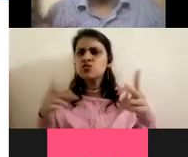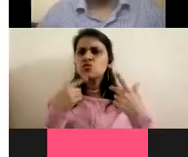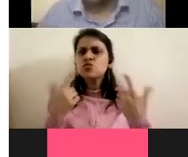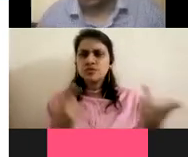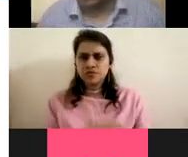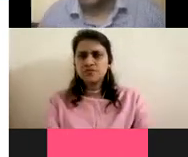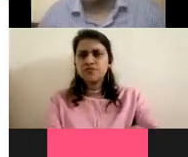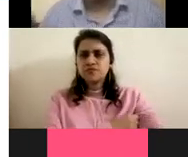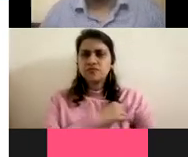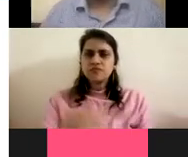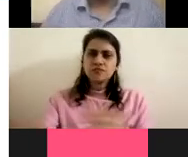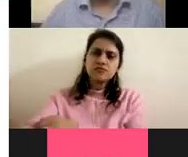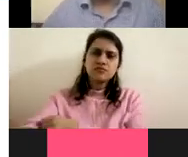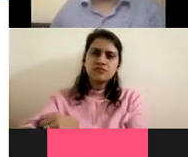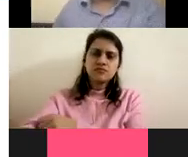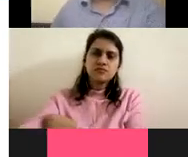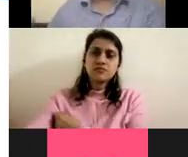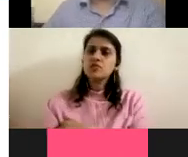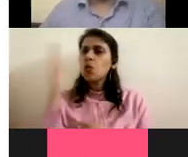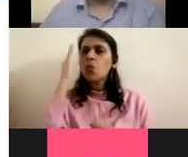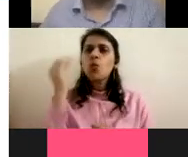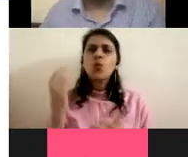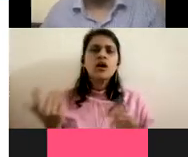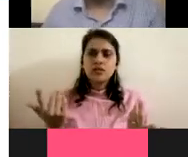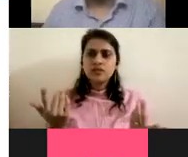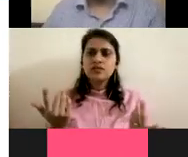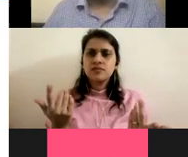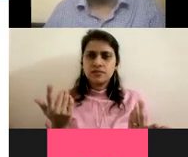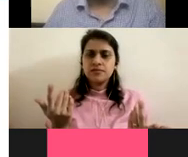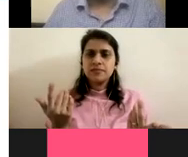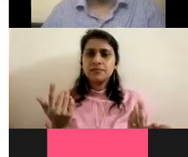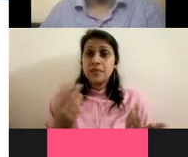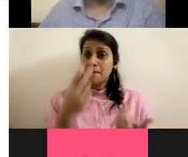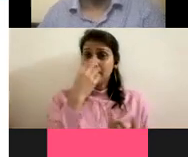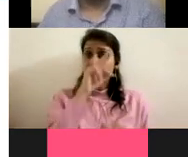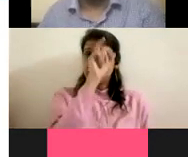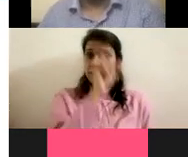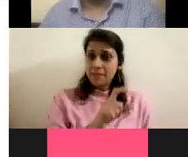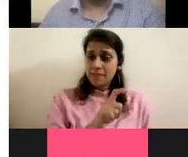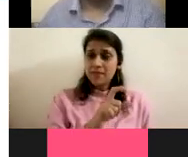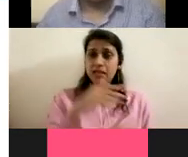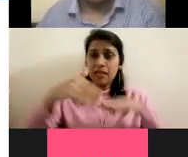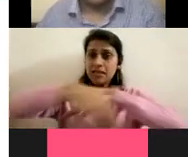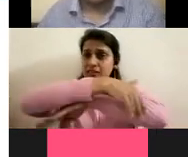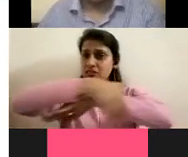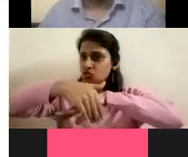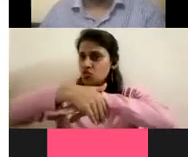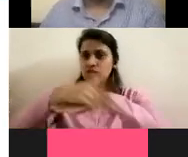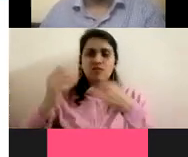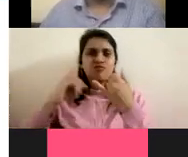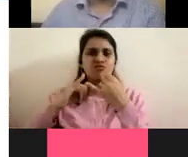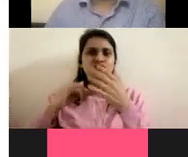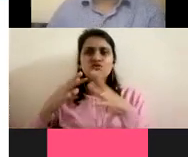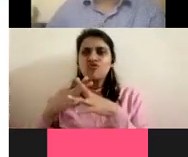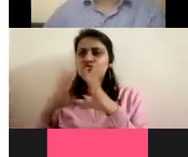डेटा टाइप के जॉब्स में. ये इसलिए है कि नॉट बिकॉज ब्लाइंड पर्सन इंजीनियर या सॉफ्टवेयर इंजीनियर नहीं बन